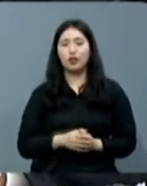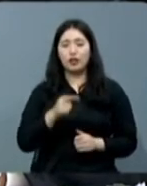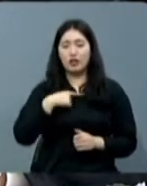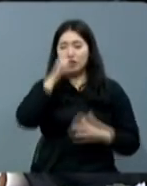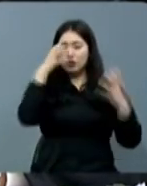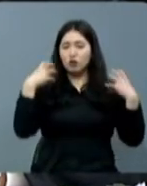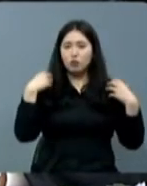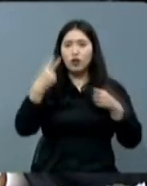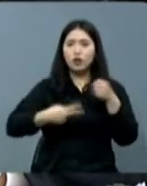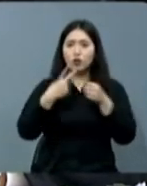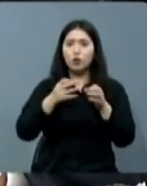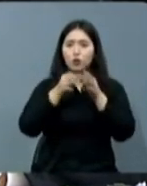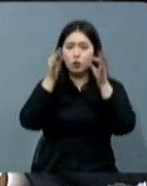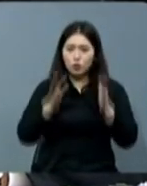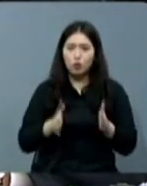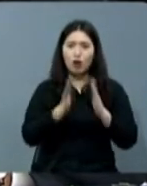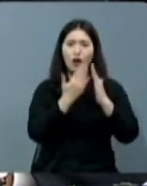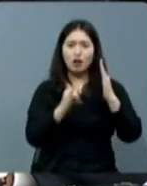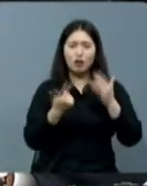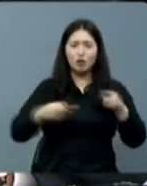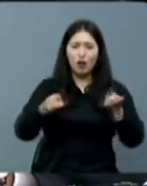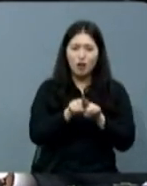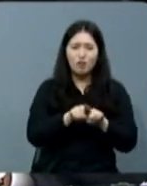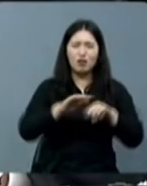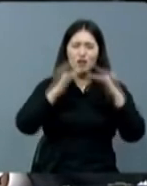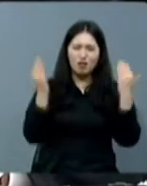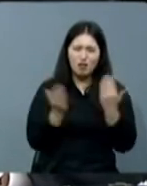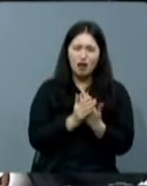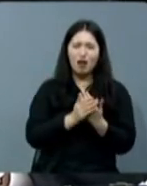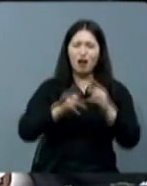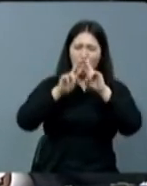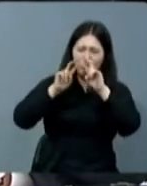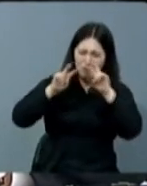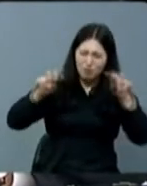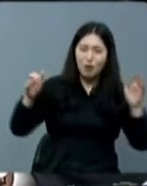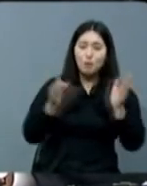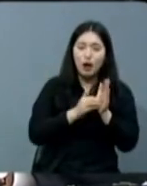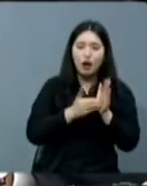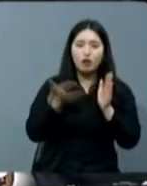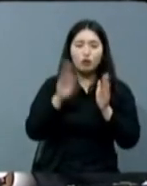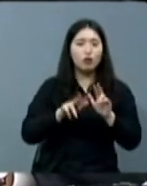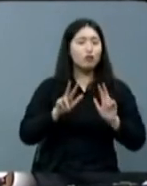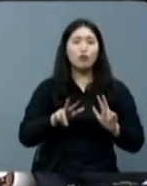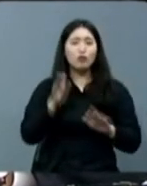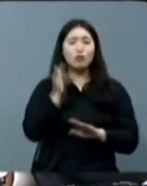동안 가족과 함께 다 탈탈 털었지 않습니까? 그런데 뭐 지금 나온 게 없습니다. 그러니